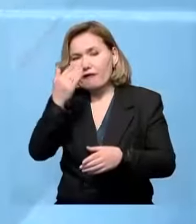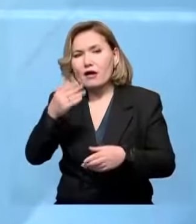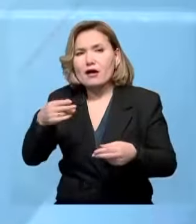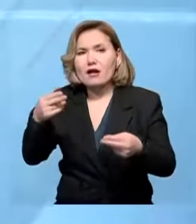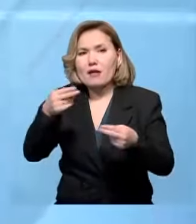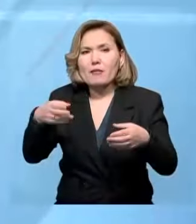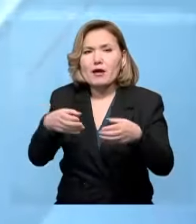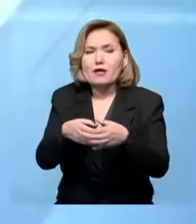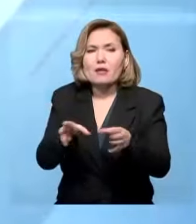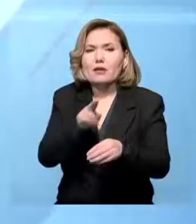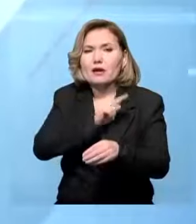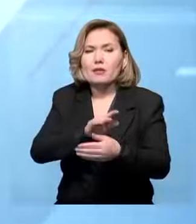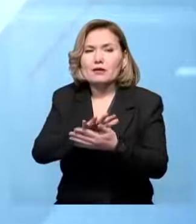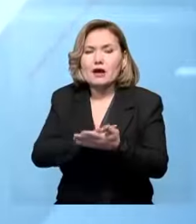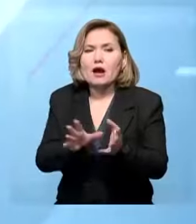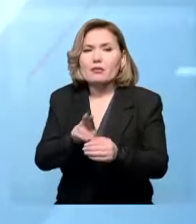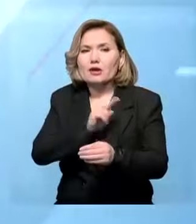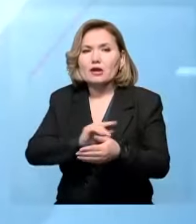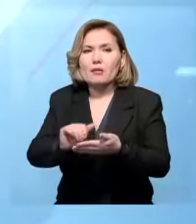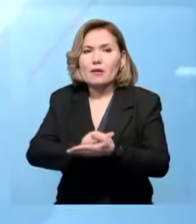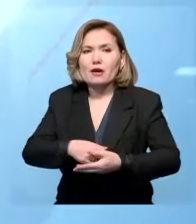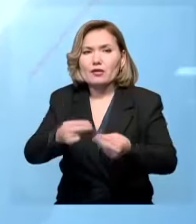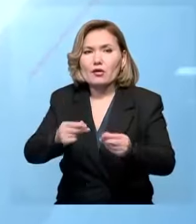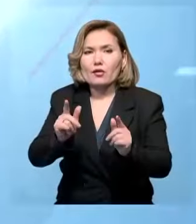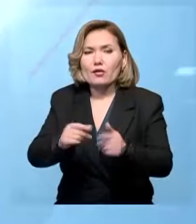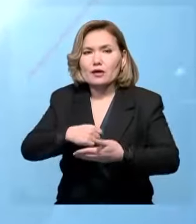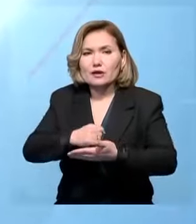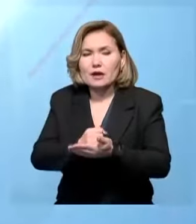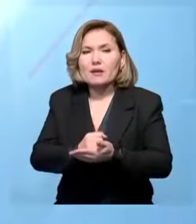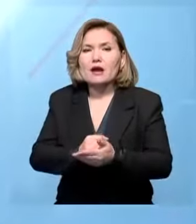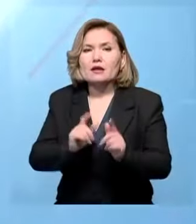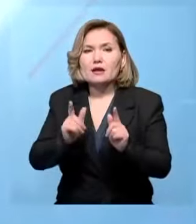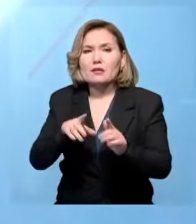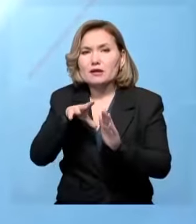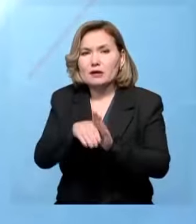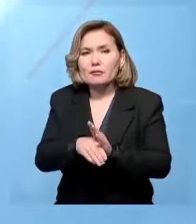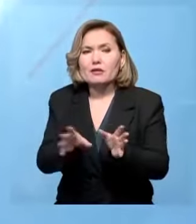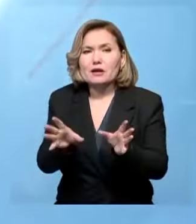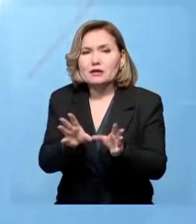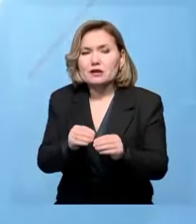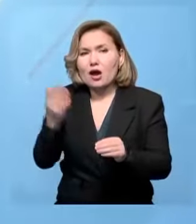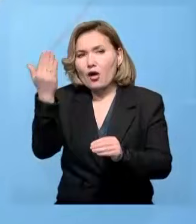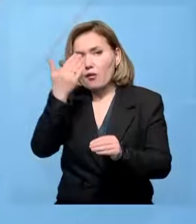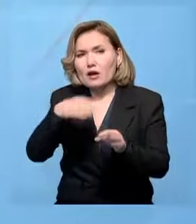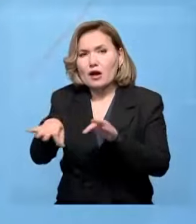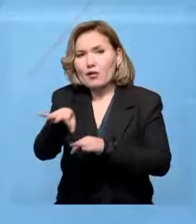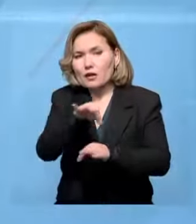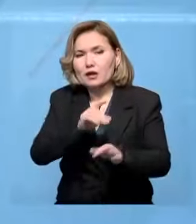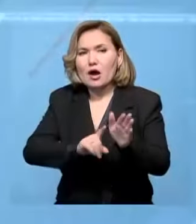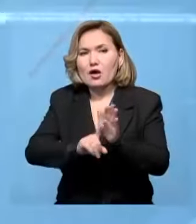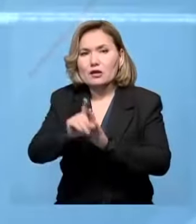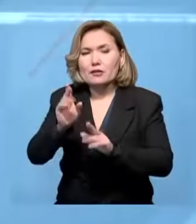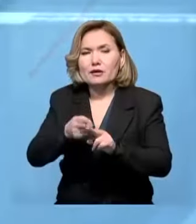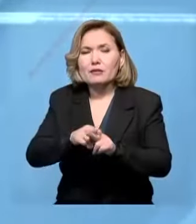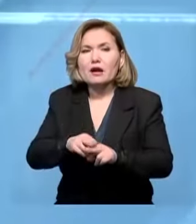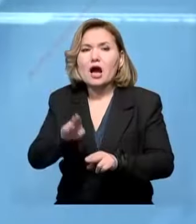киностудиясы ынтымақтастық және өзара серіктестік туралы меморандумға қол қойды. Келісім аясында бірлескен кино жобалар қолға